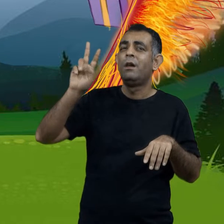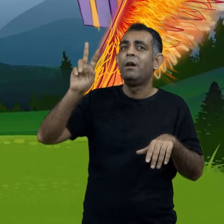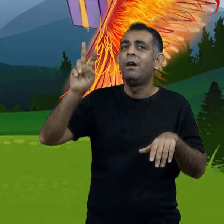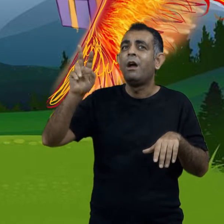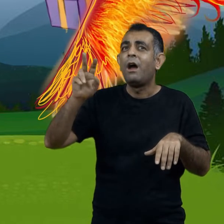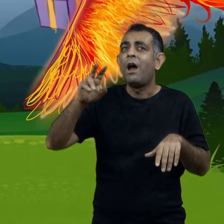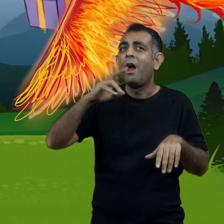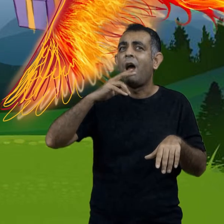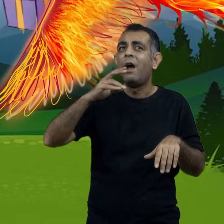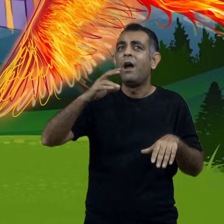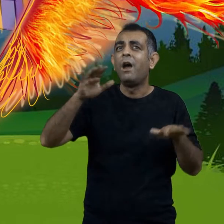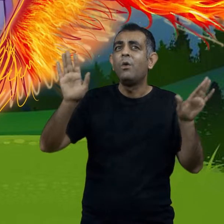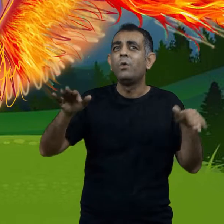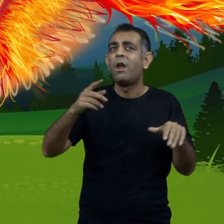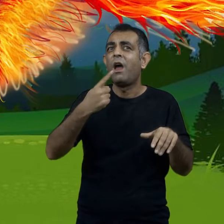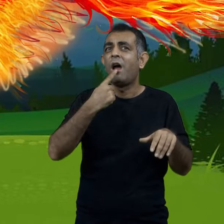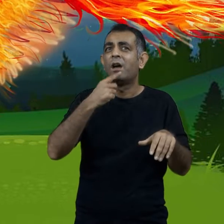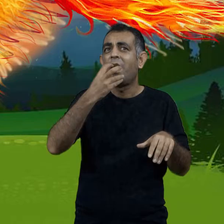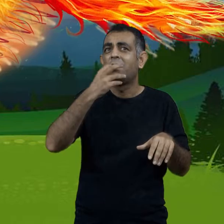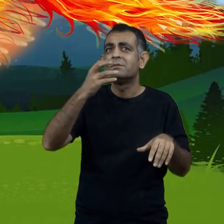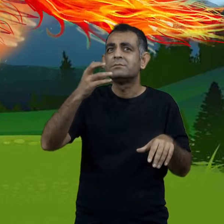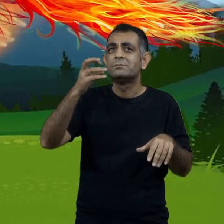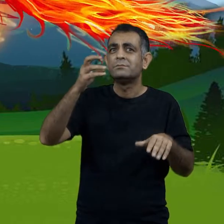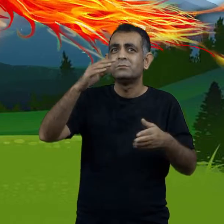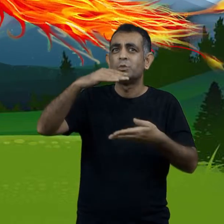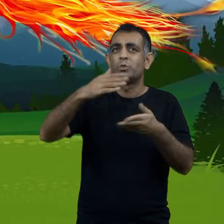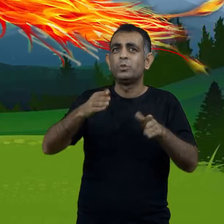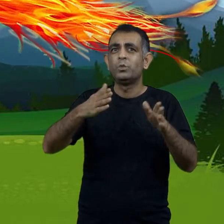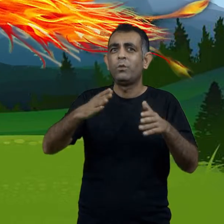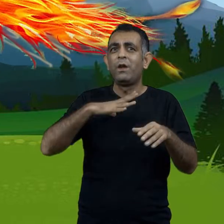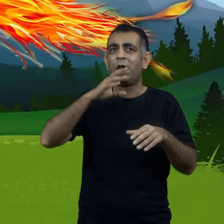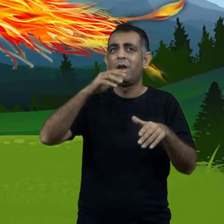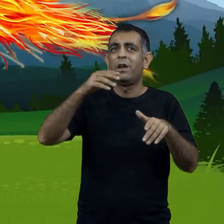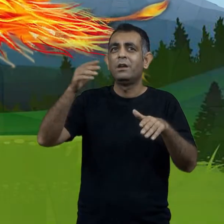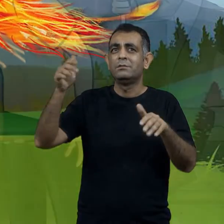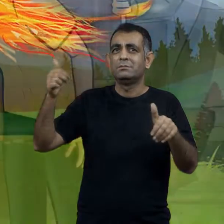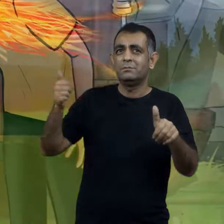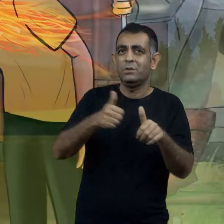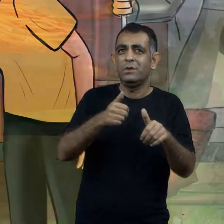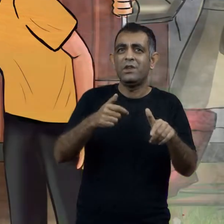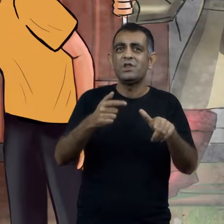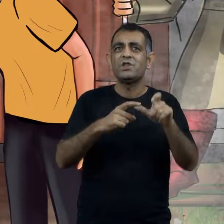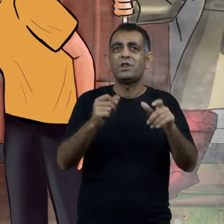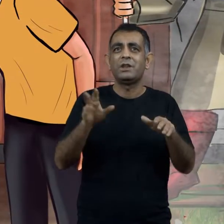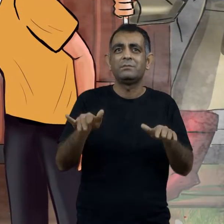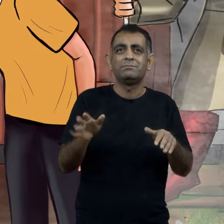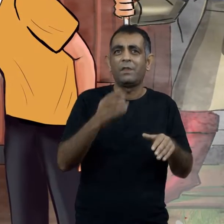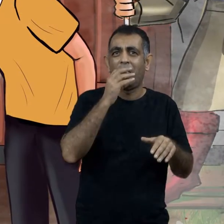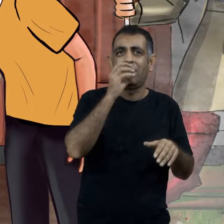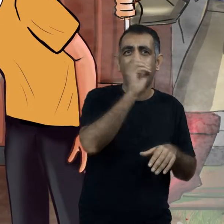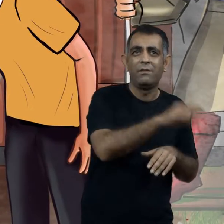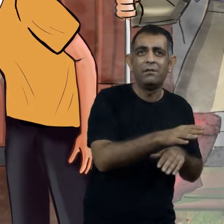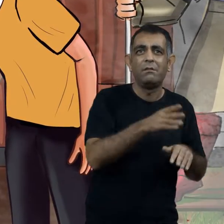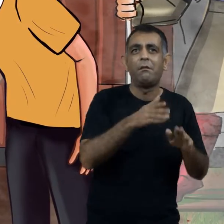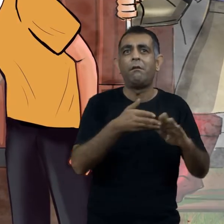fark ettiler. Amasya'nın ağzında bir kutu vardı. Çocukların yanına yaklaşarak kutuyu Şirin'e verdi.